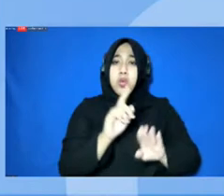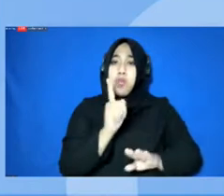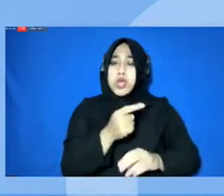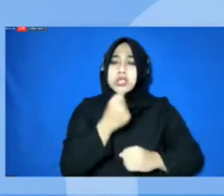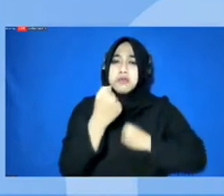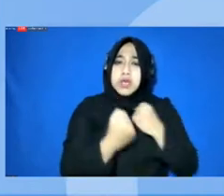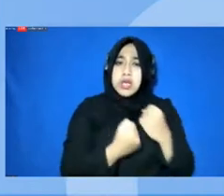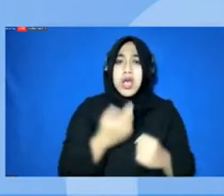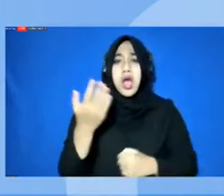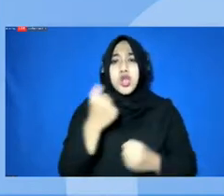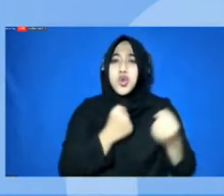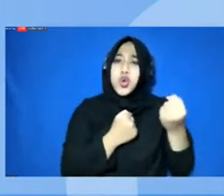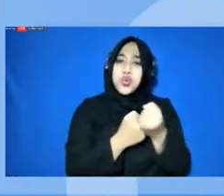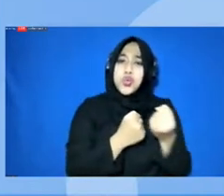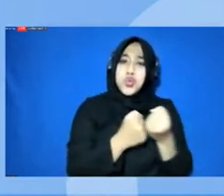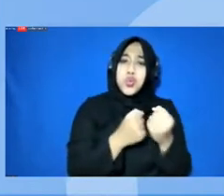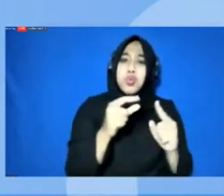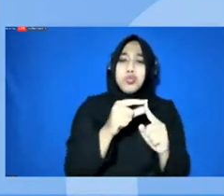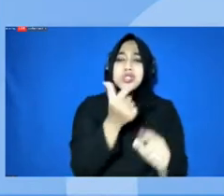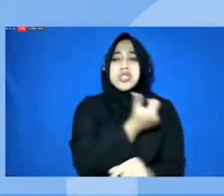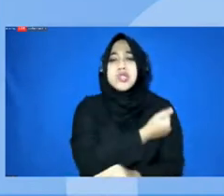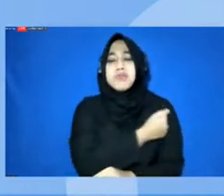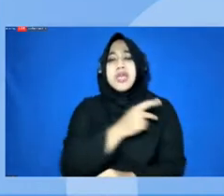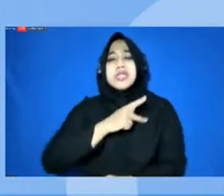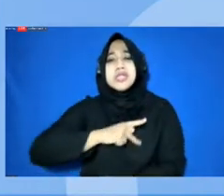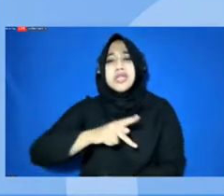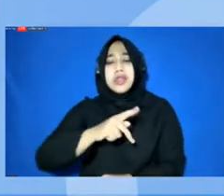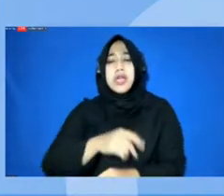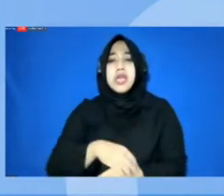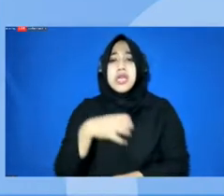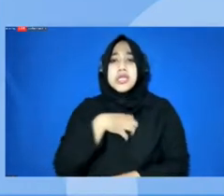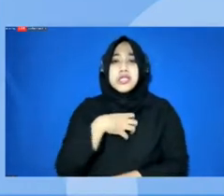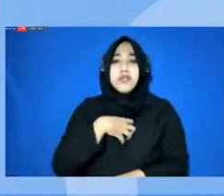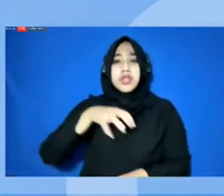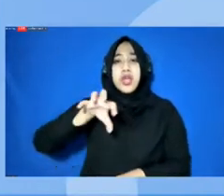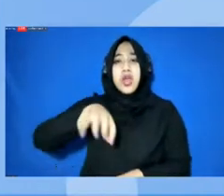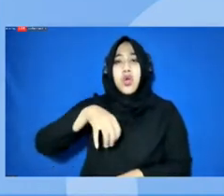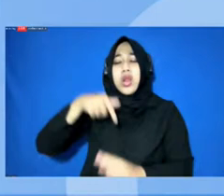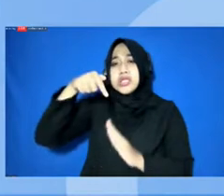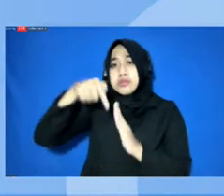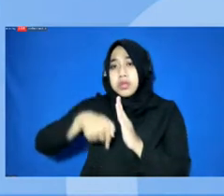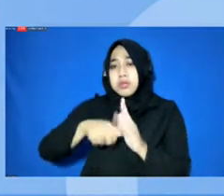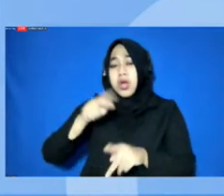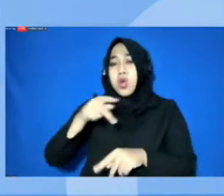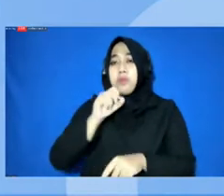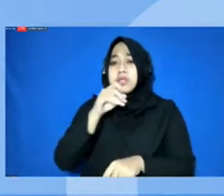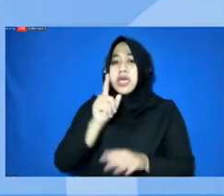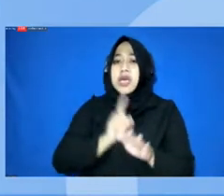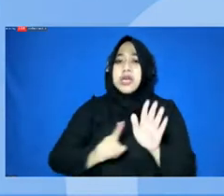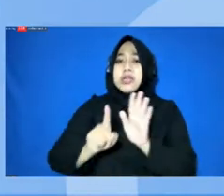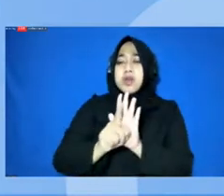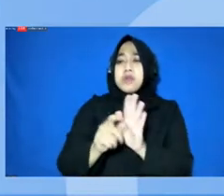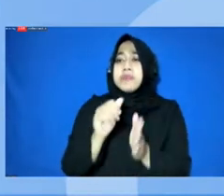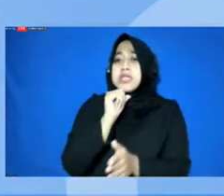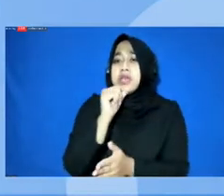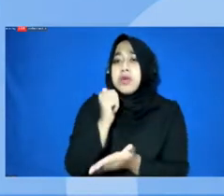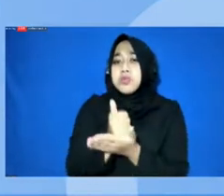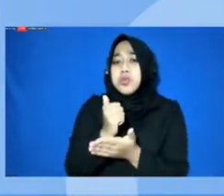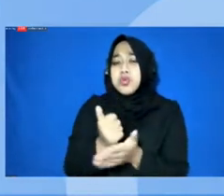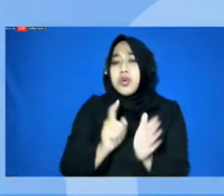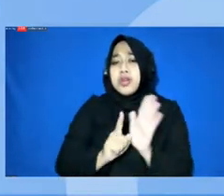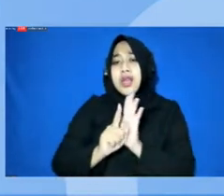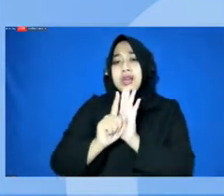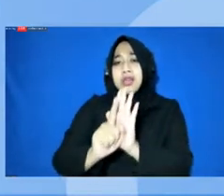ayo dukung Puskesmas kita ya. Ya memang sifatnya lokal spesifik, jadi kebicara leader, siapa leader sebetulnya? Leader itu